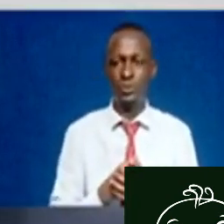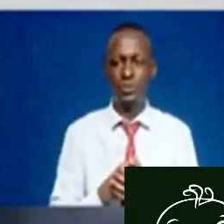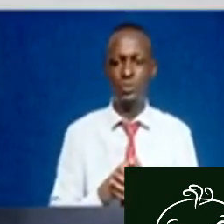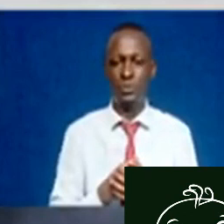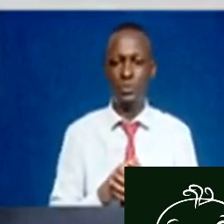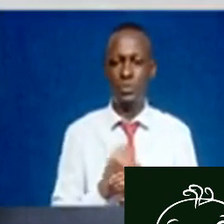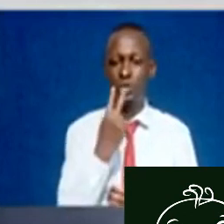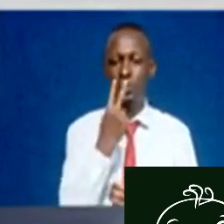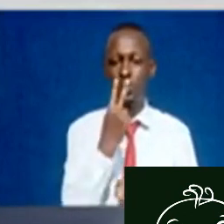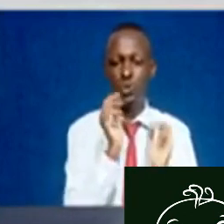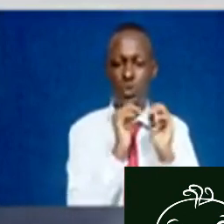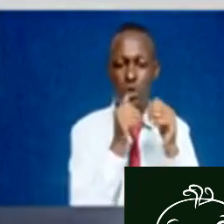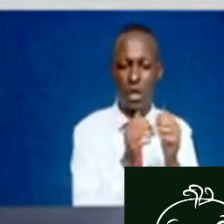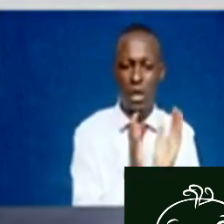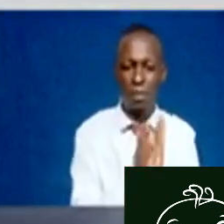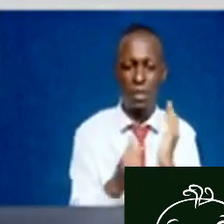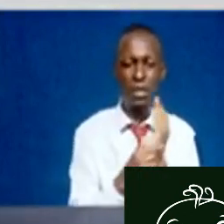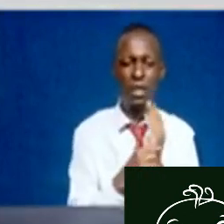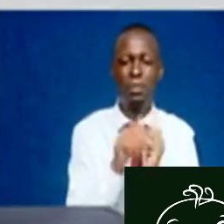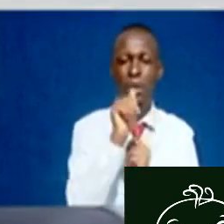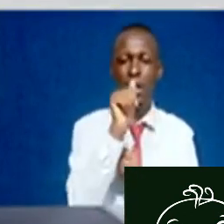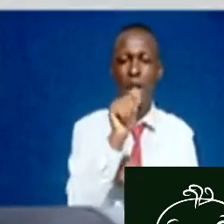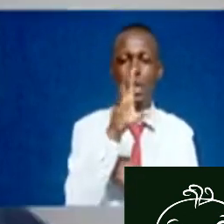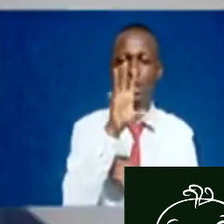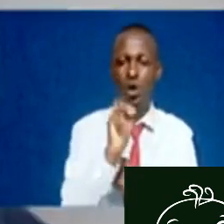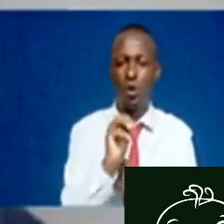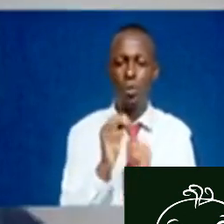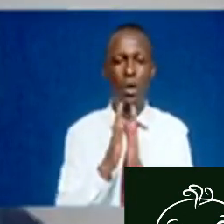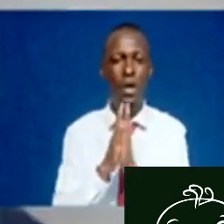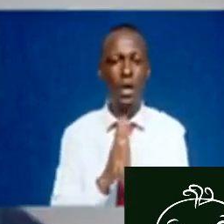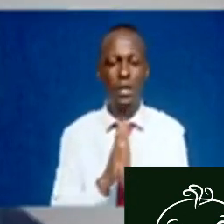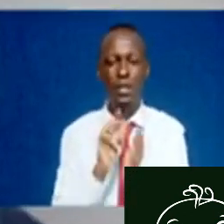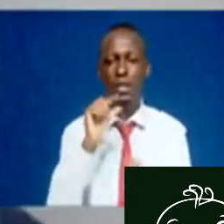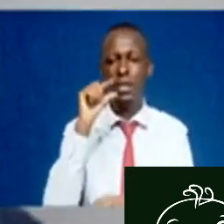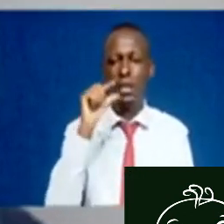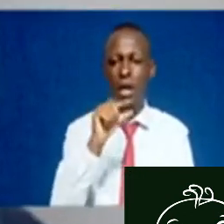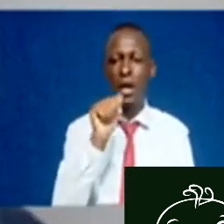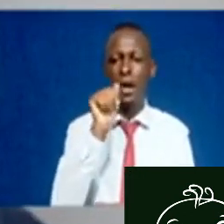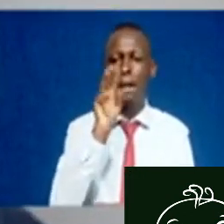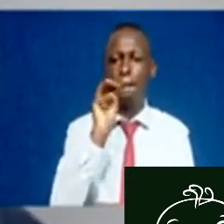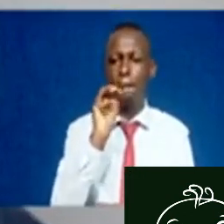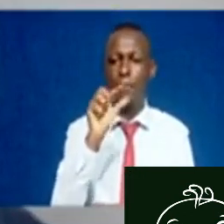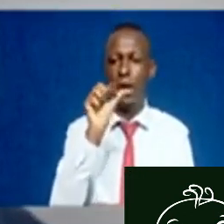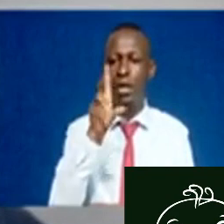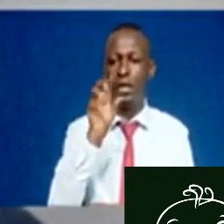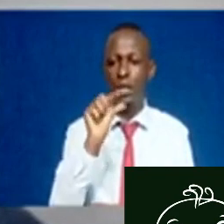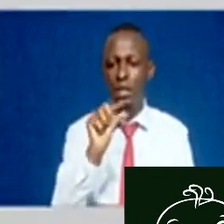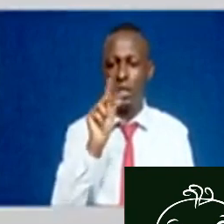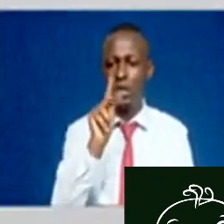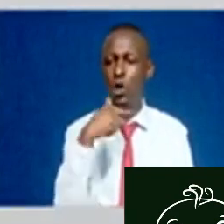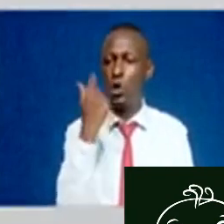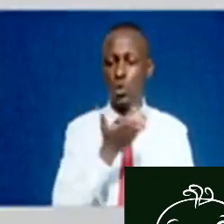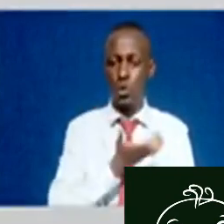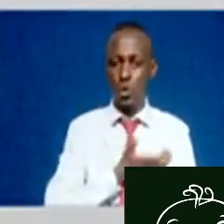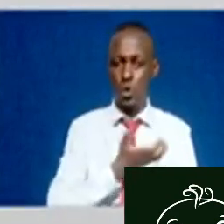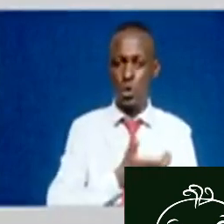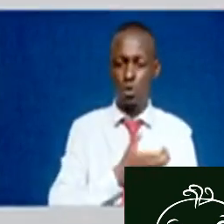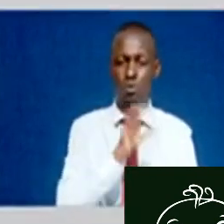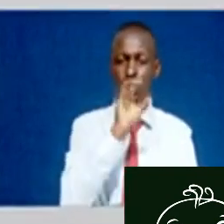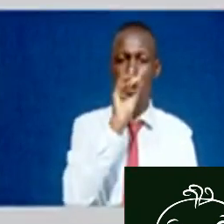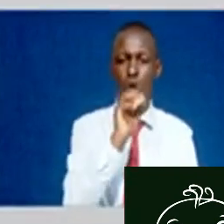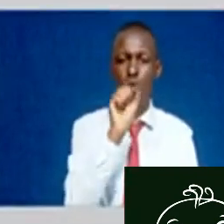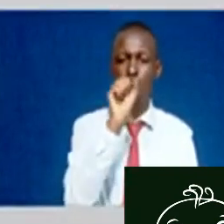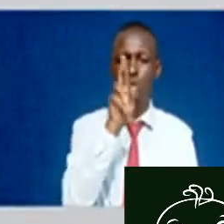mbili, Altcoms Limited na Galmalink Enterprises, zinazohusishwa na Oscar Mwaura na Wycliffe